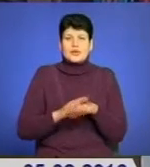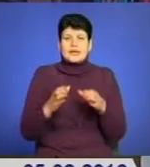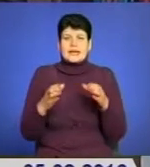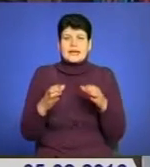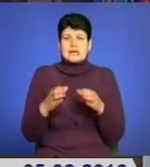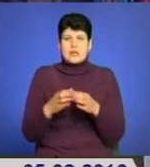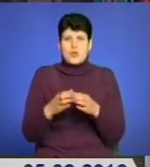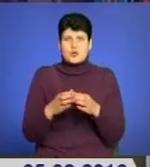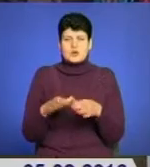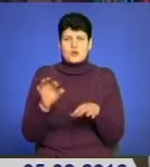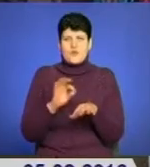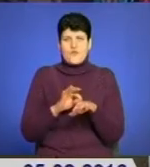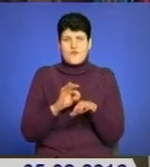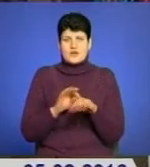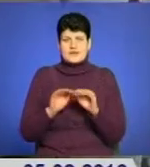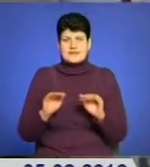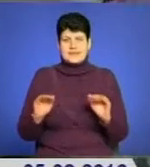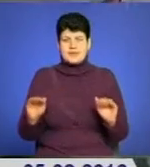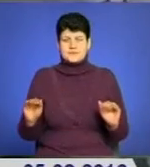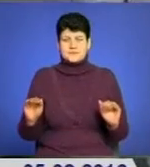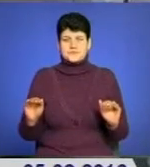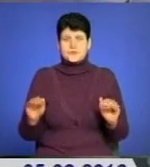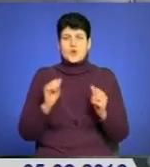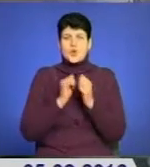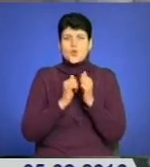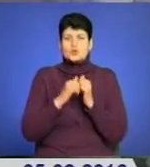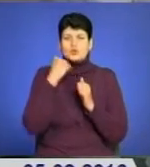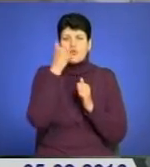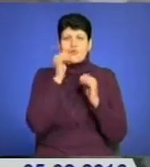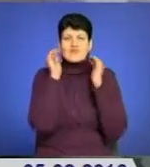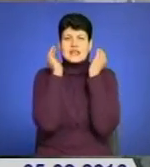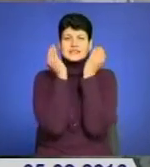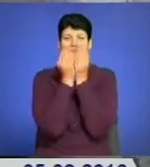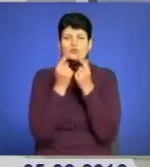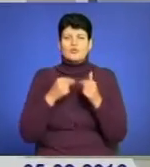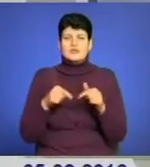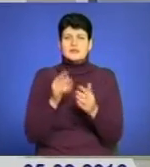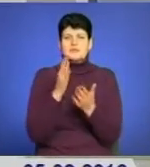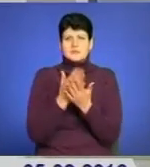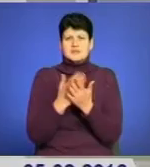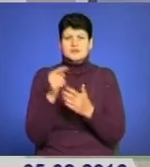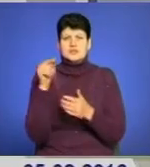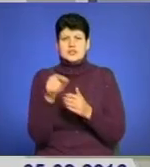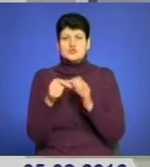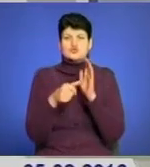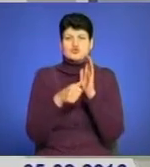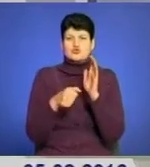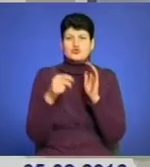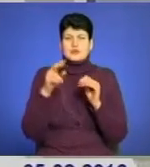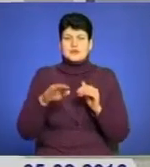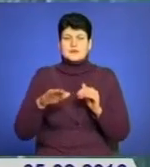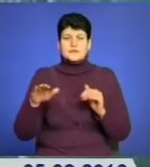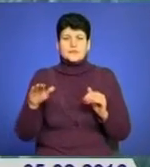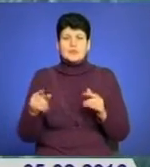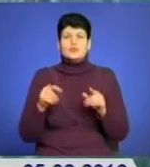категорії хворих дітей. Щороку у реанімаційному відділенні лікується близько 1600 хворих. Тому до